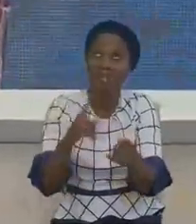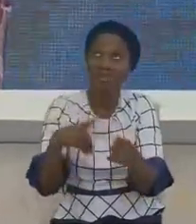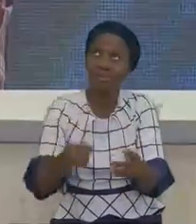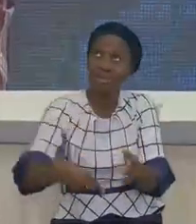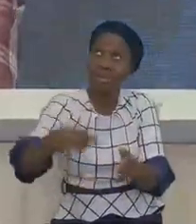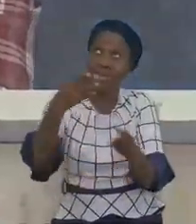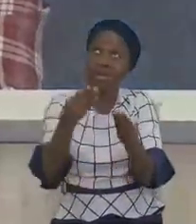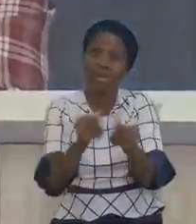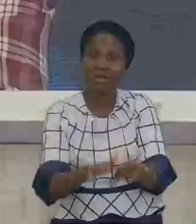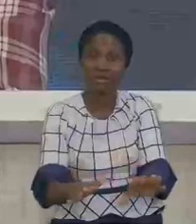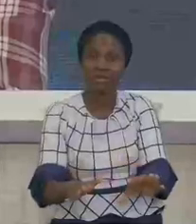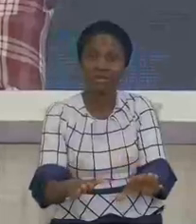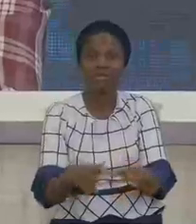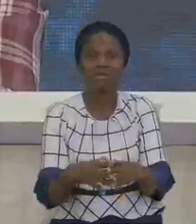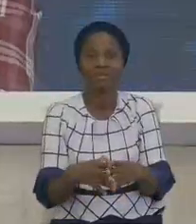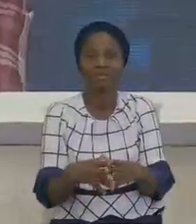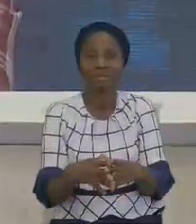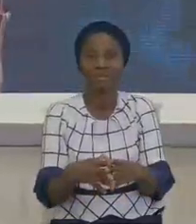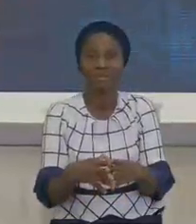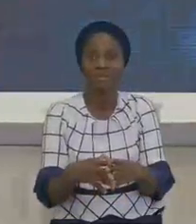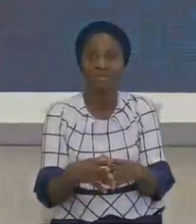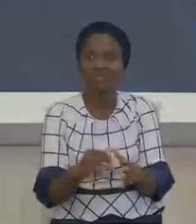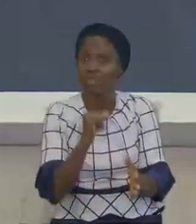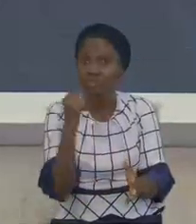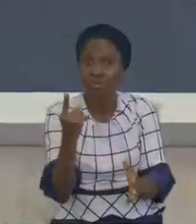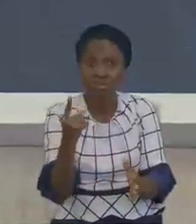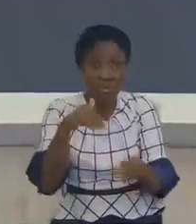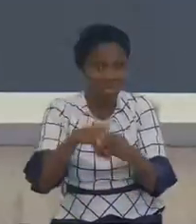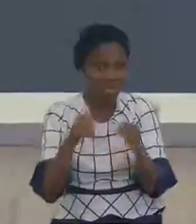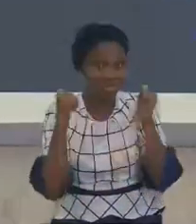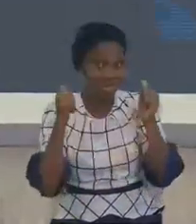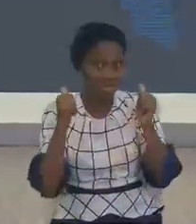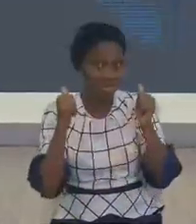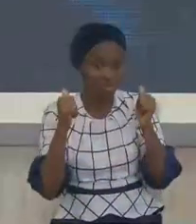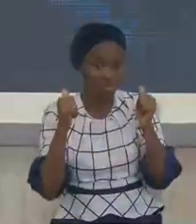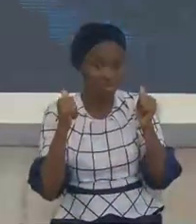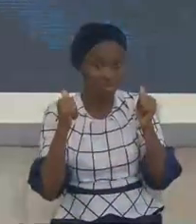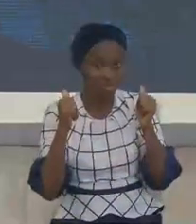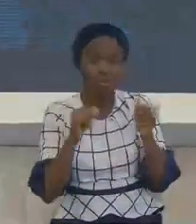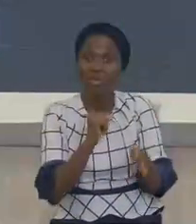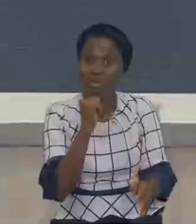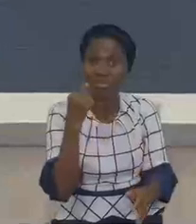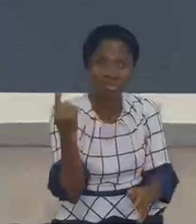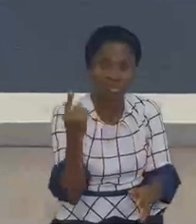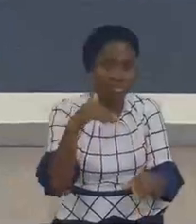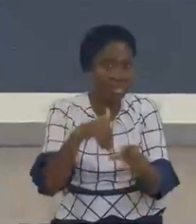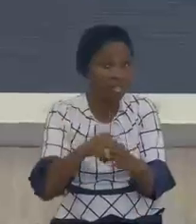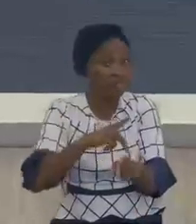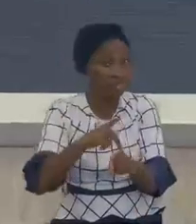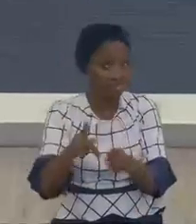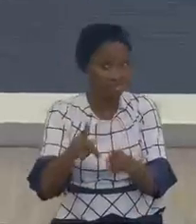Non seulement dans les études, non seulement dans ma profession, mais dans la vie